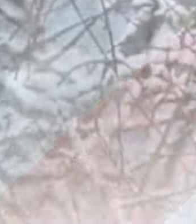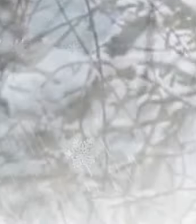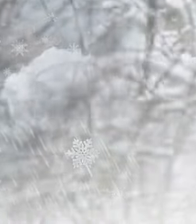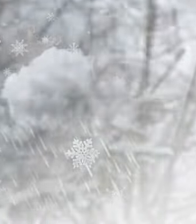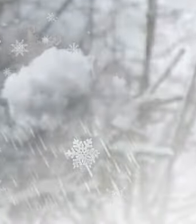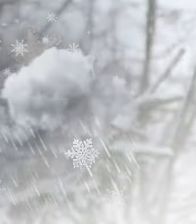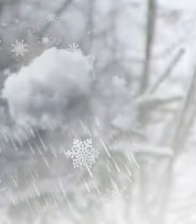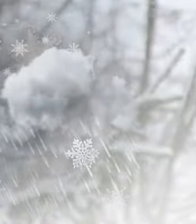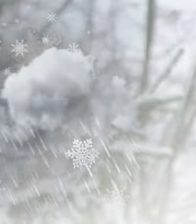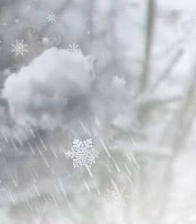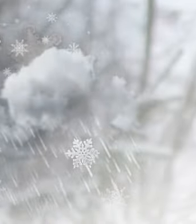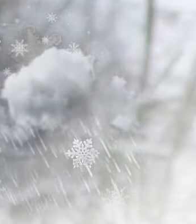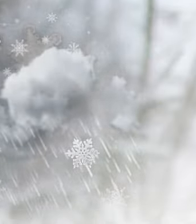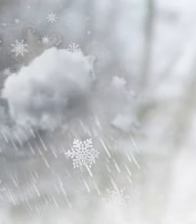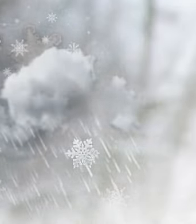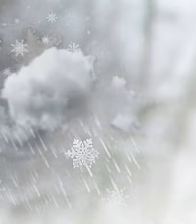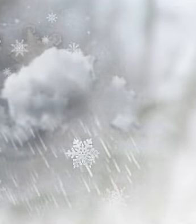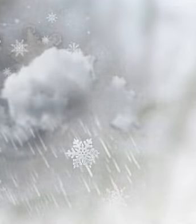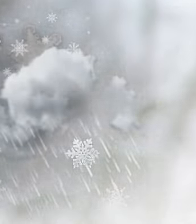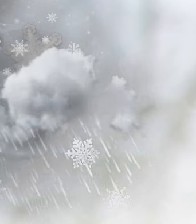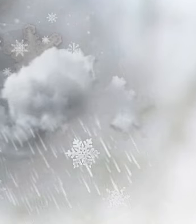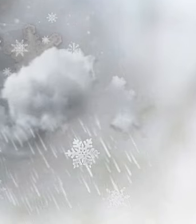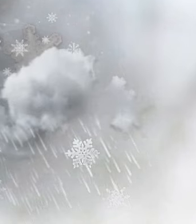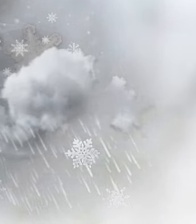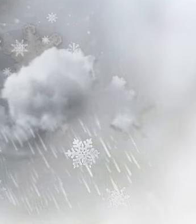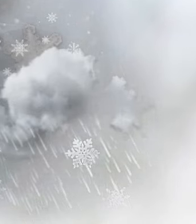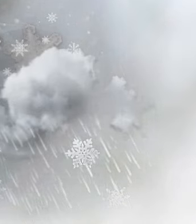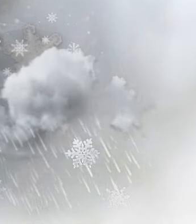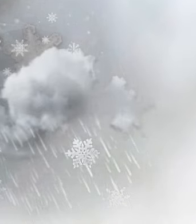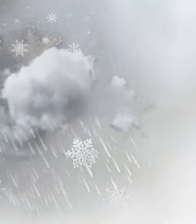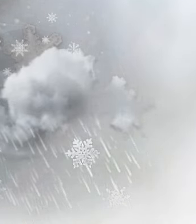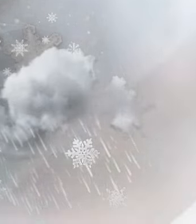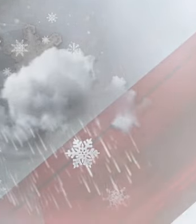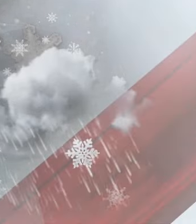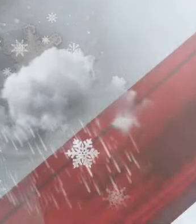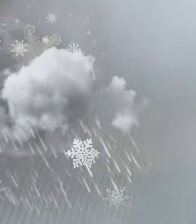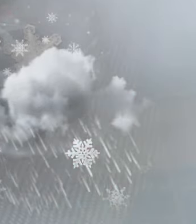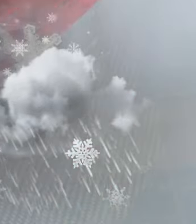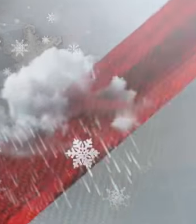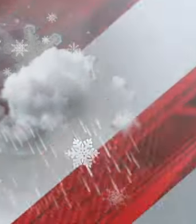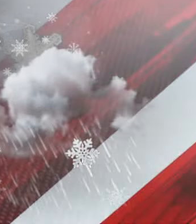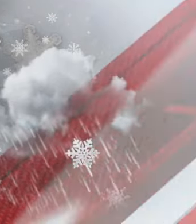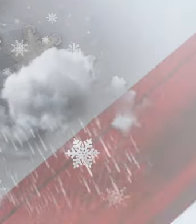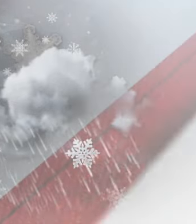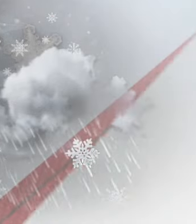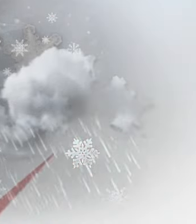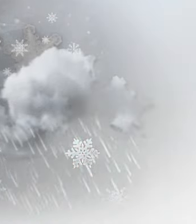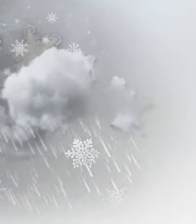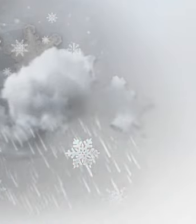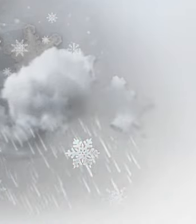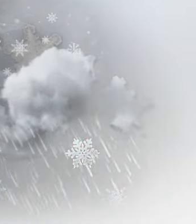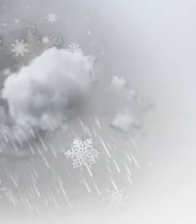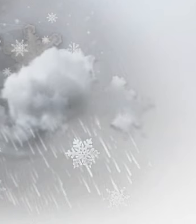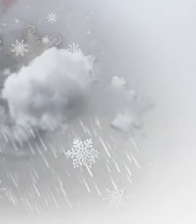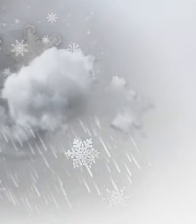У районных центрах 15-га лютага на двор'е будзе наступным. У вялікай бераставіццей іс